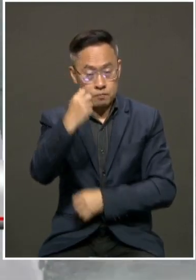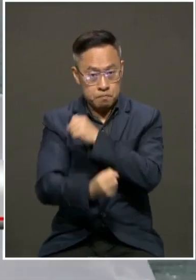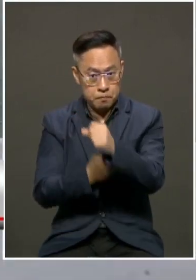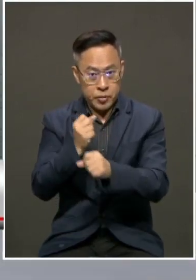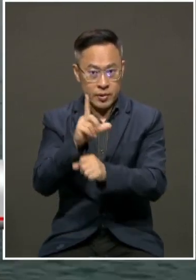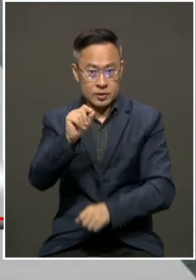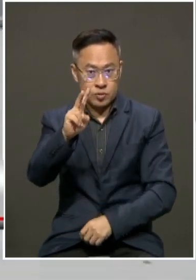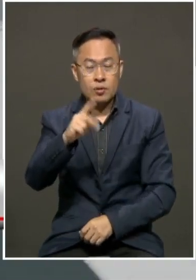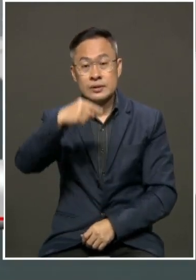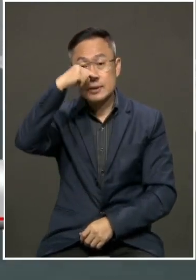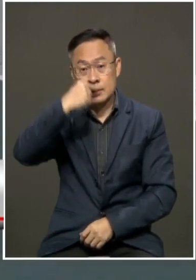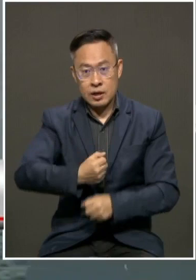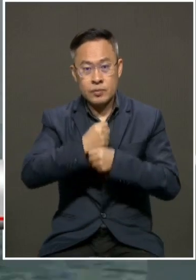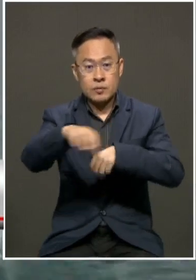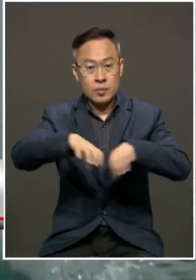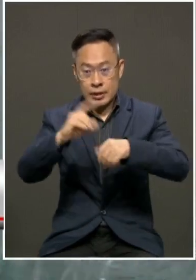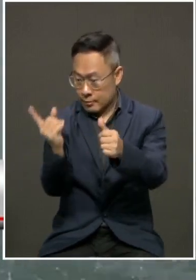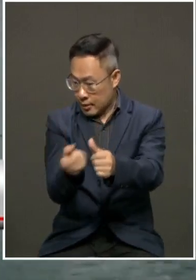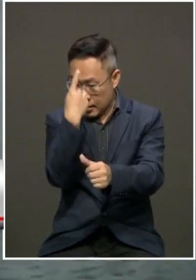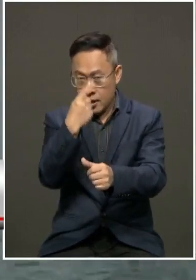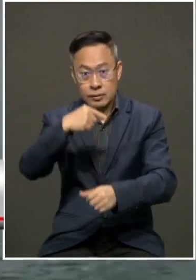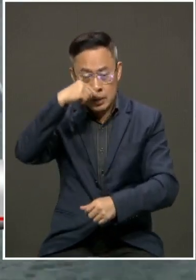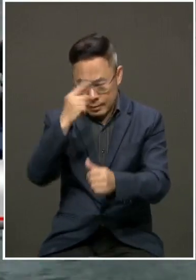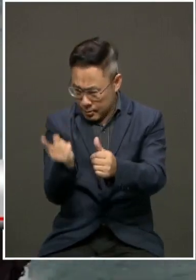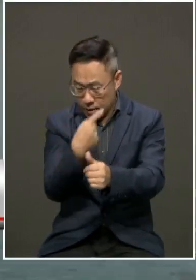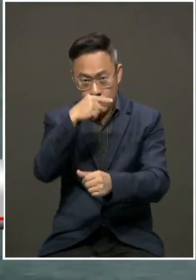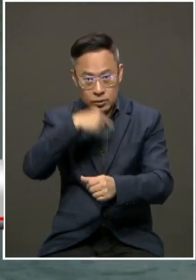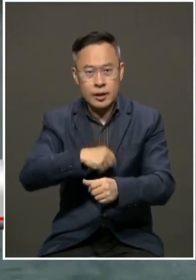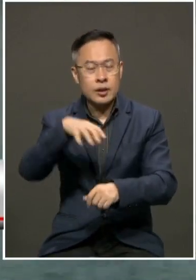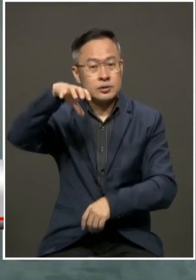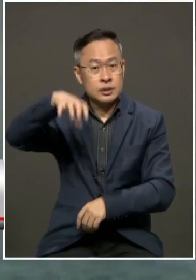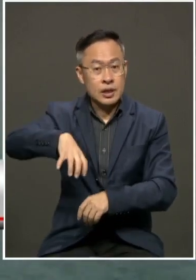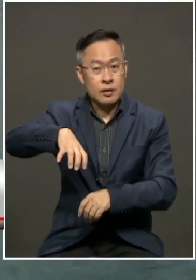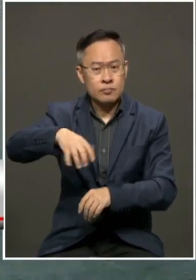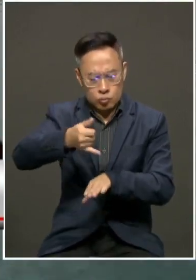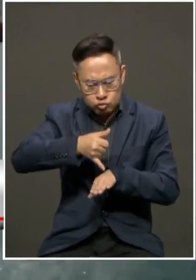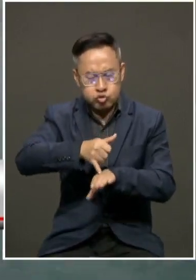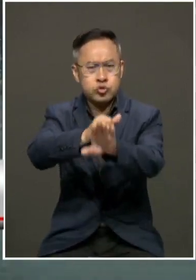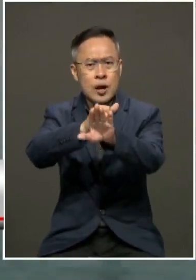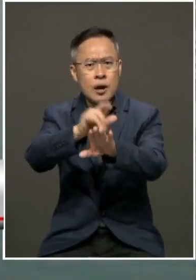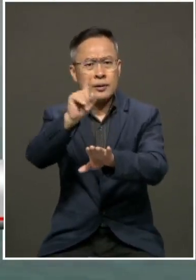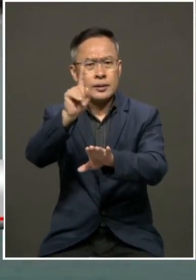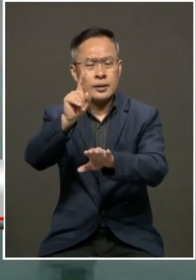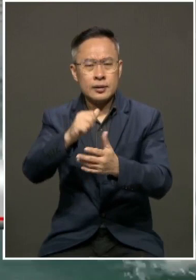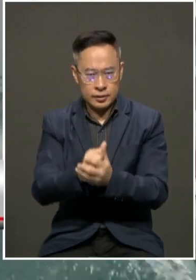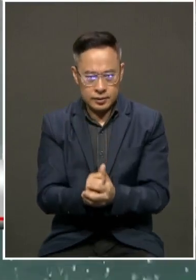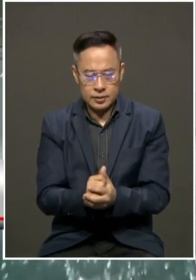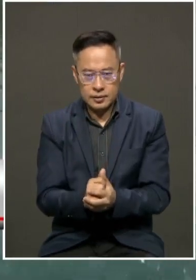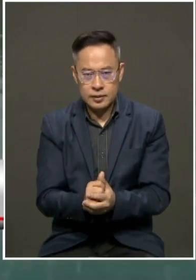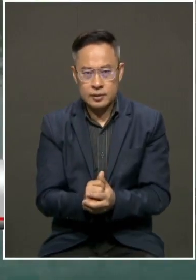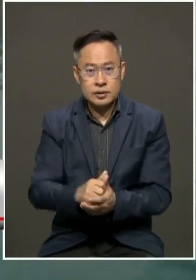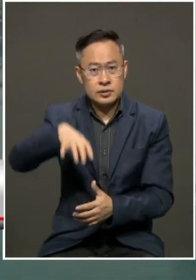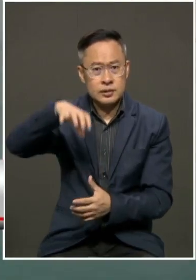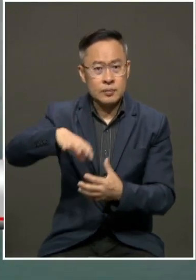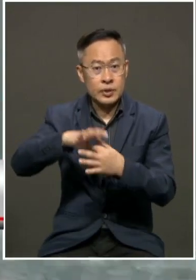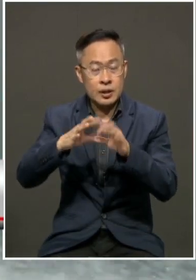ค่ะจัดการแข่งขันขึ้นเป็นครั้งแรกของประเทศไทยนะคะที่สนามastine West Parkโดยในรายการนี้มี